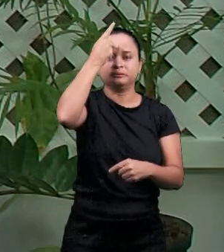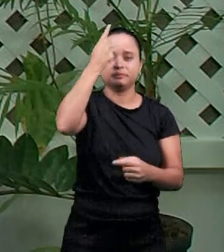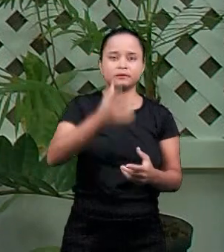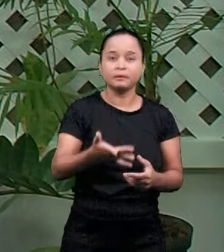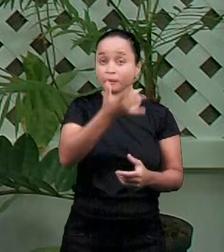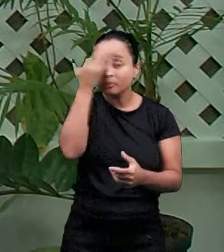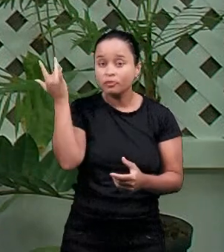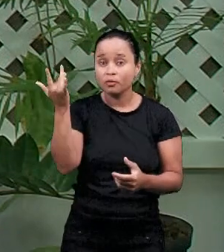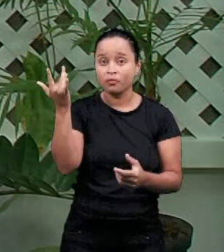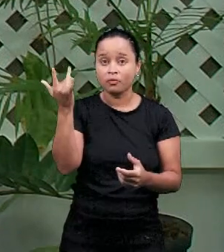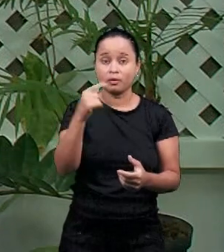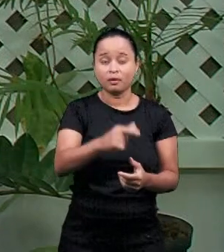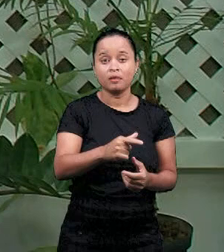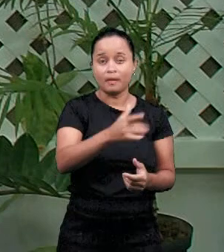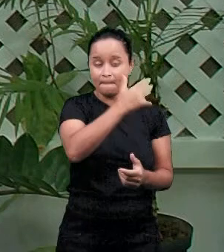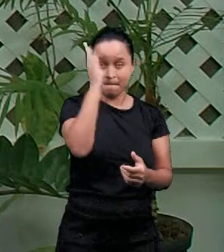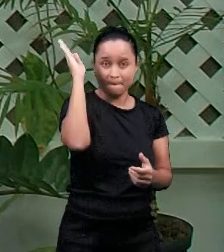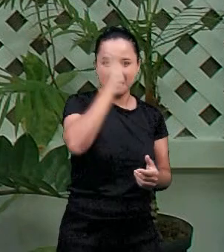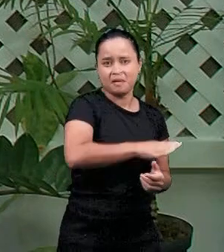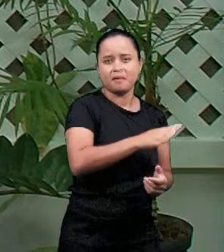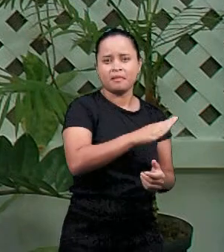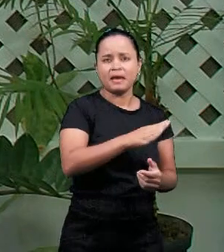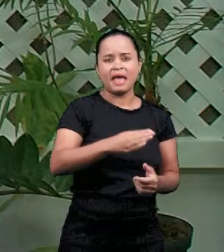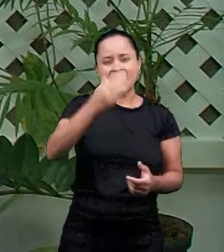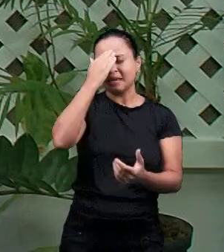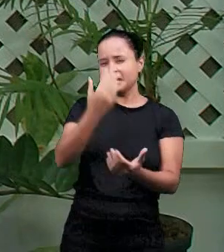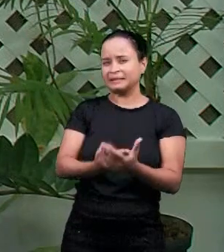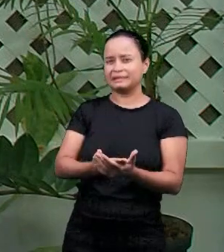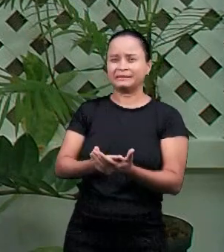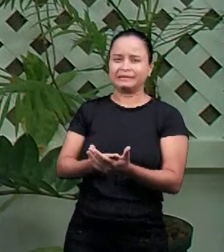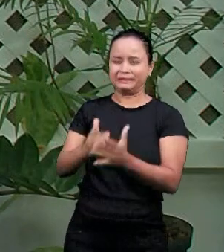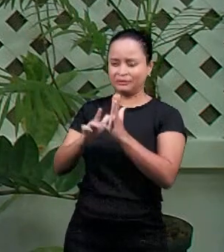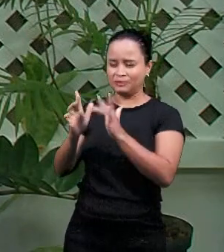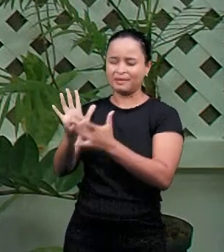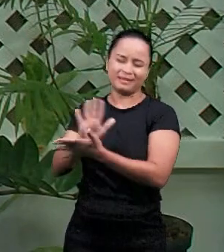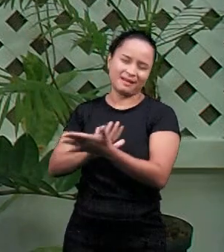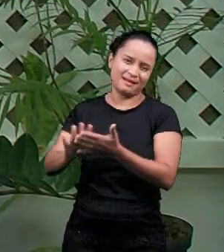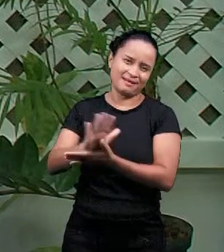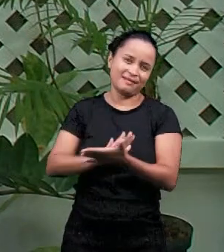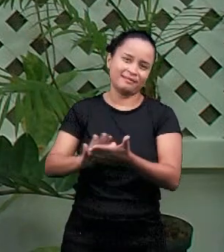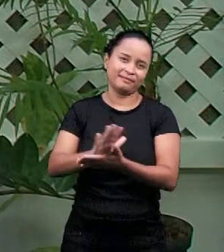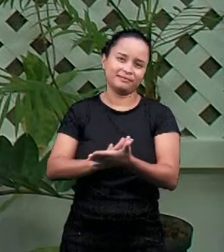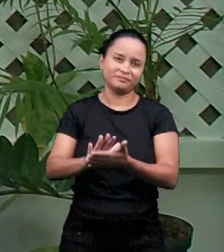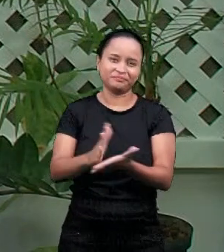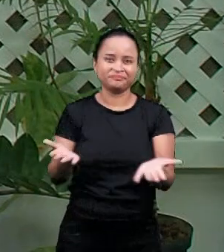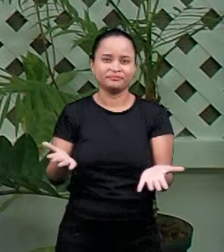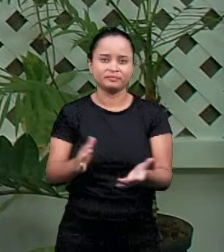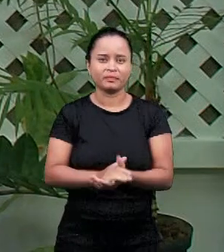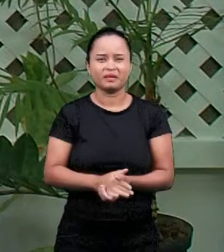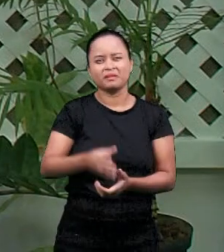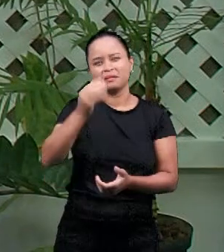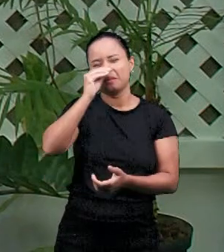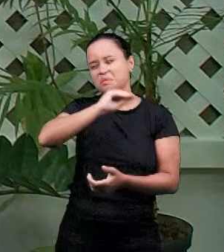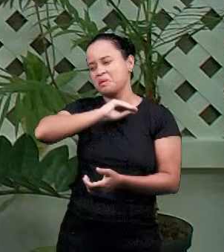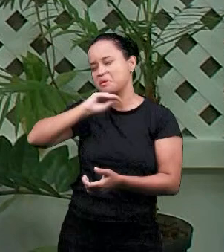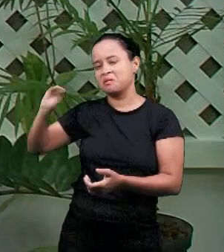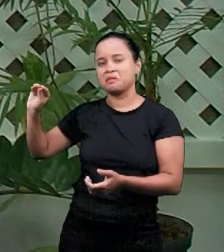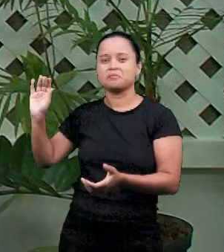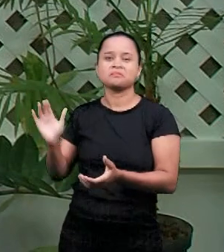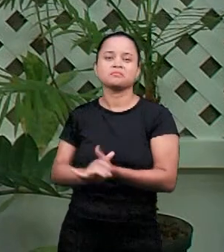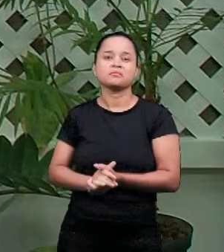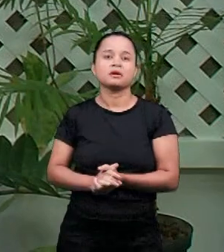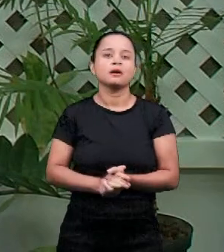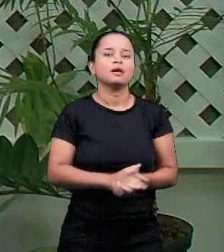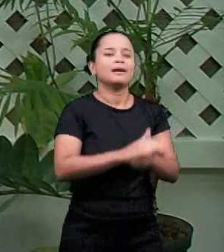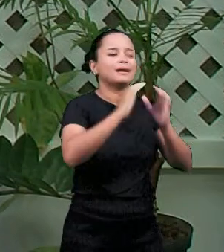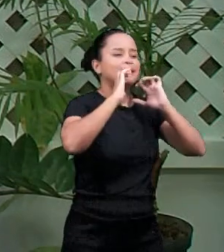C'est quelque chose de quelqu'un qui est maudit, il ne croit pas en Jésus, exclu de la faveur divine, annonce un